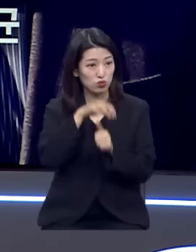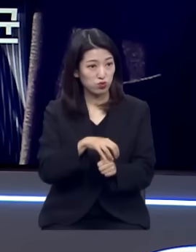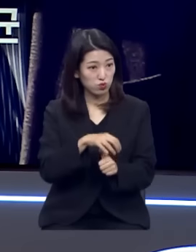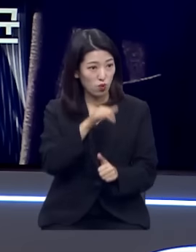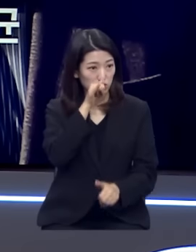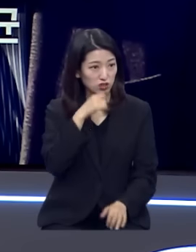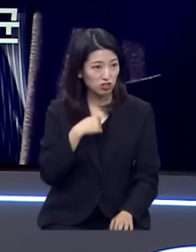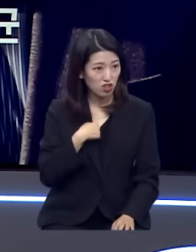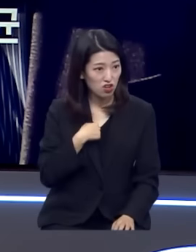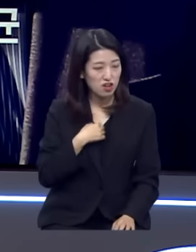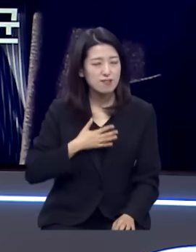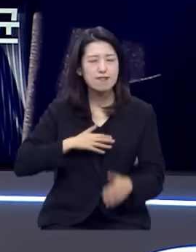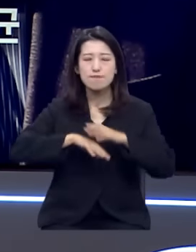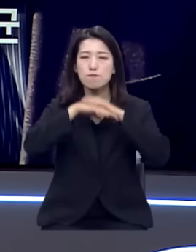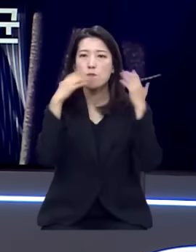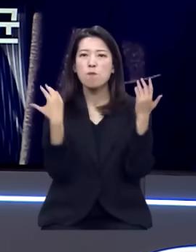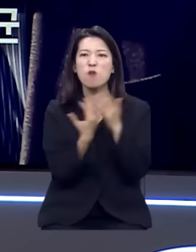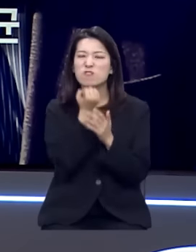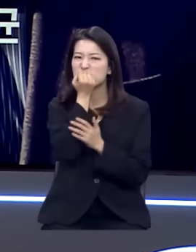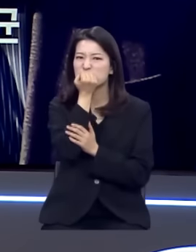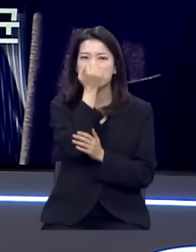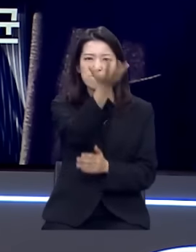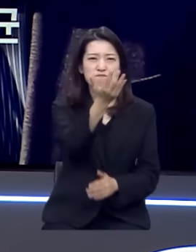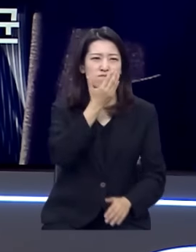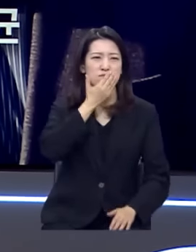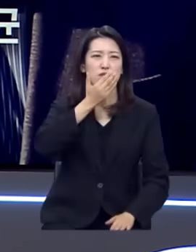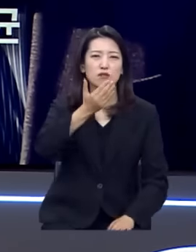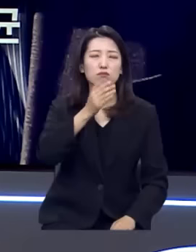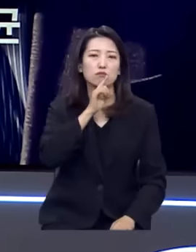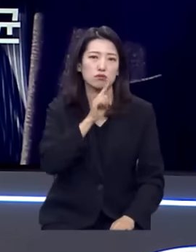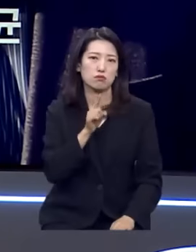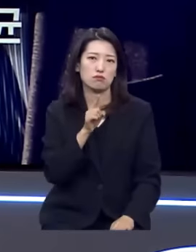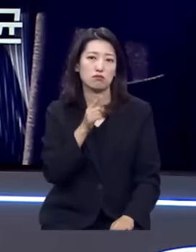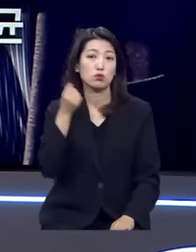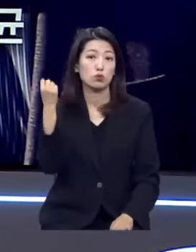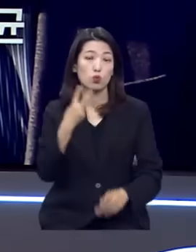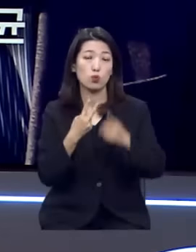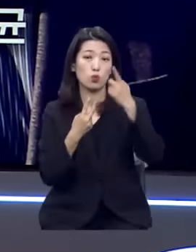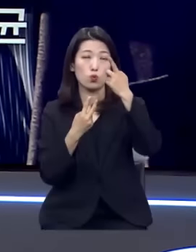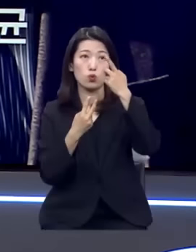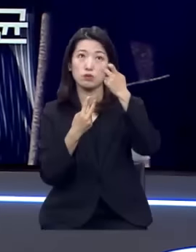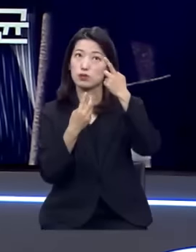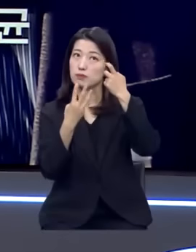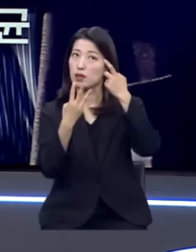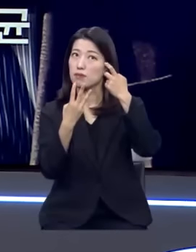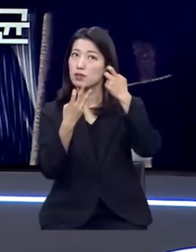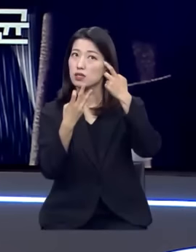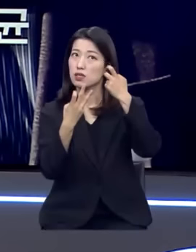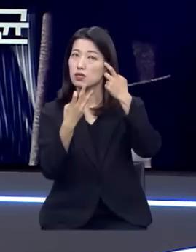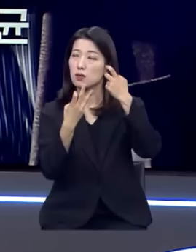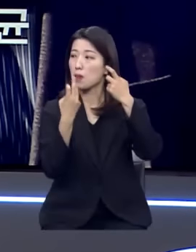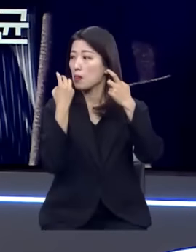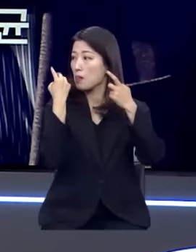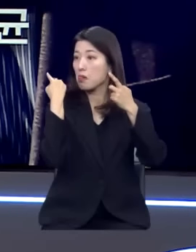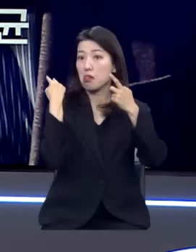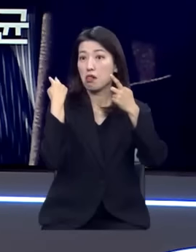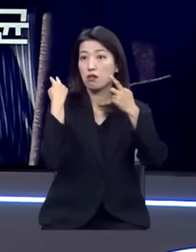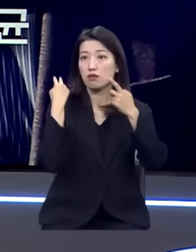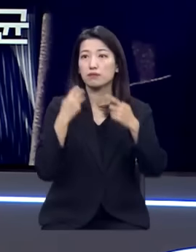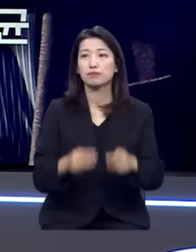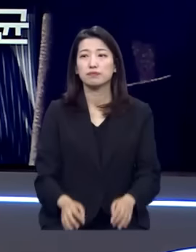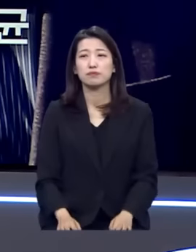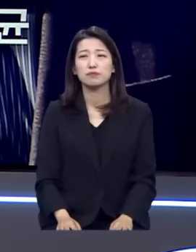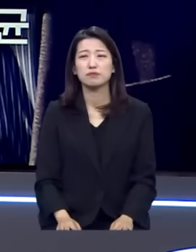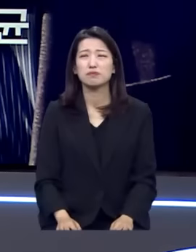얘기했어라는 얘기를 했었고요 가장 최근에 지난 13일에 또 그제 지금이 영장 실지 심사 들어가기 직전